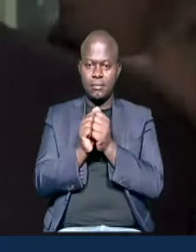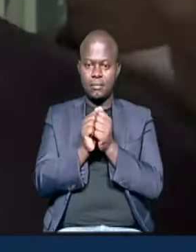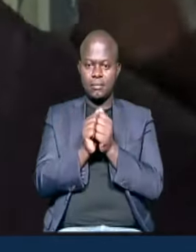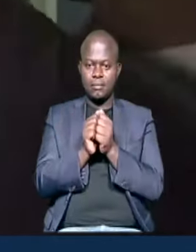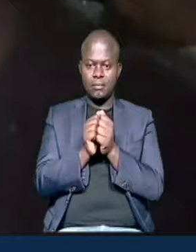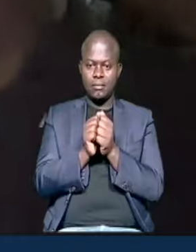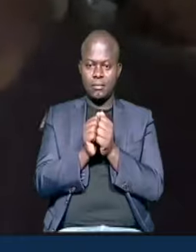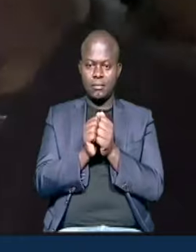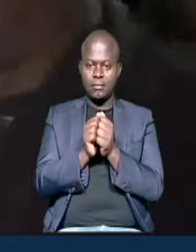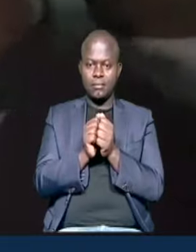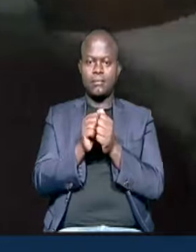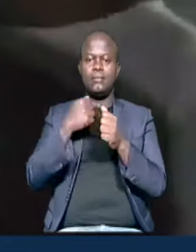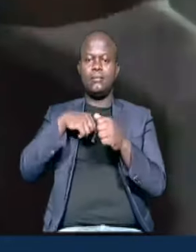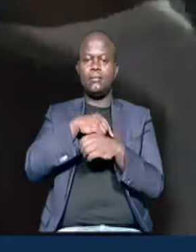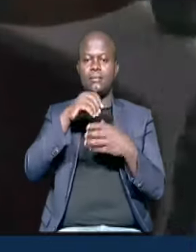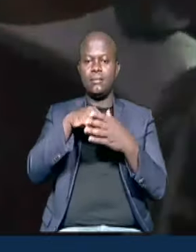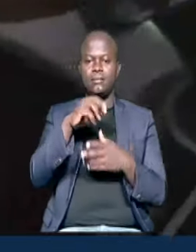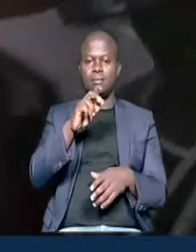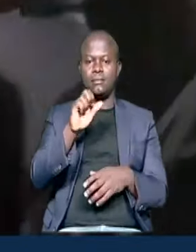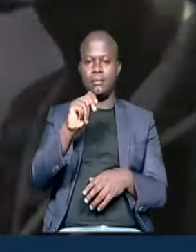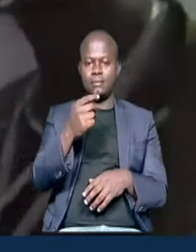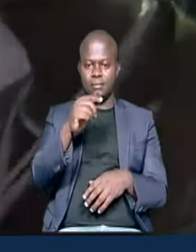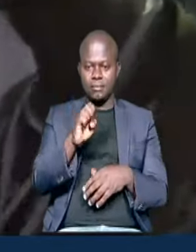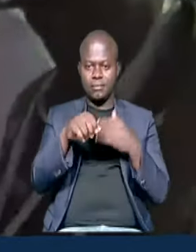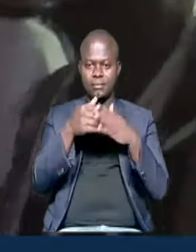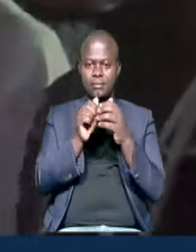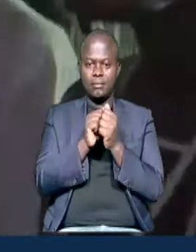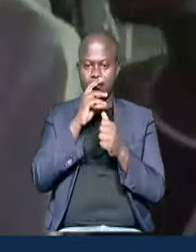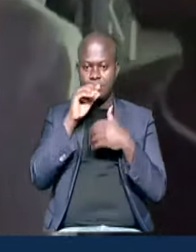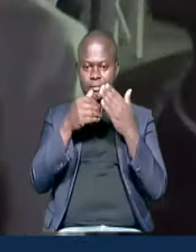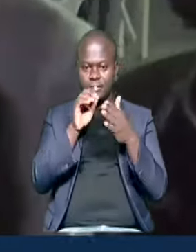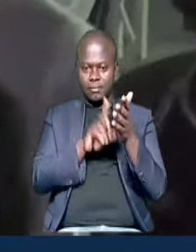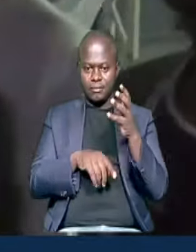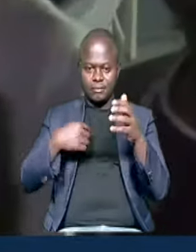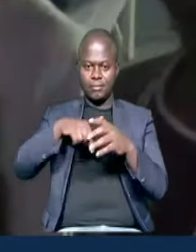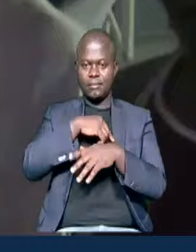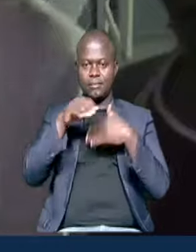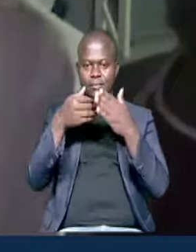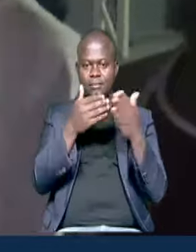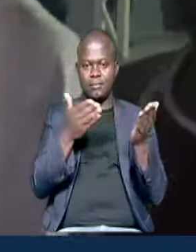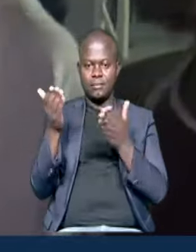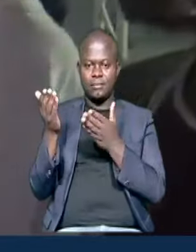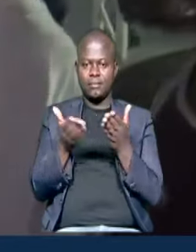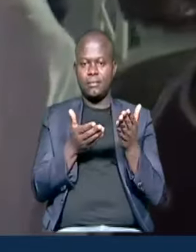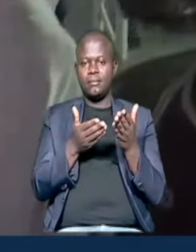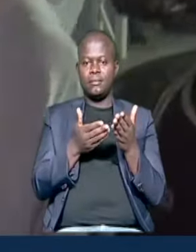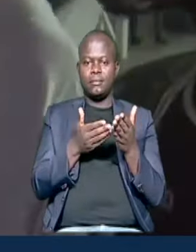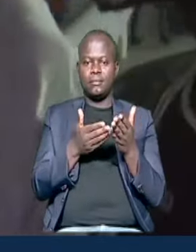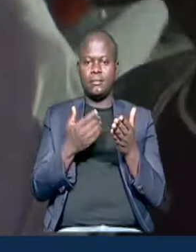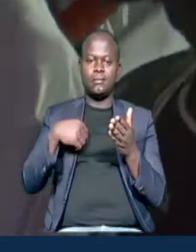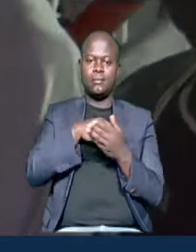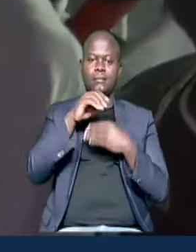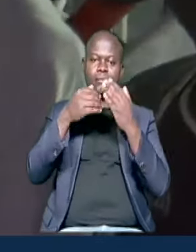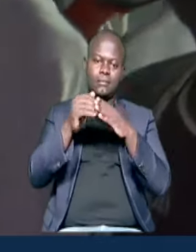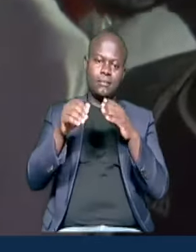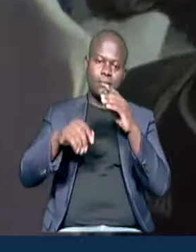iki necangirangire kubaza cangirangye wowe urabivuga iki dusoza mwabyakire mute nk'abafana ba APR iki gitego